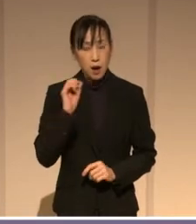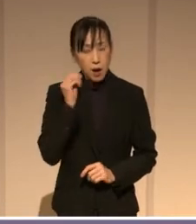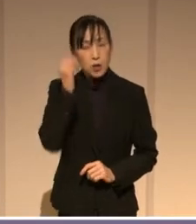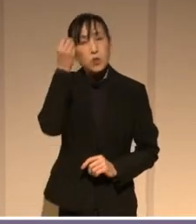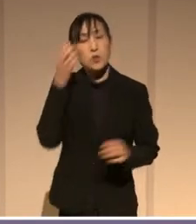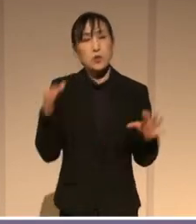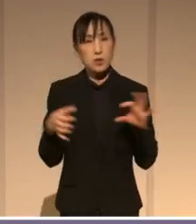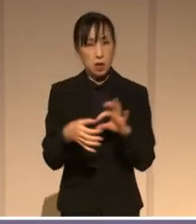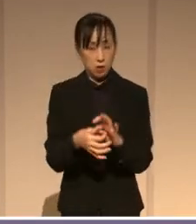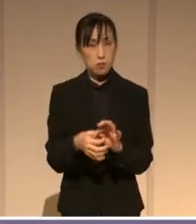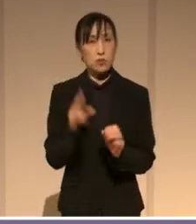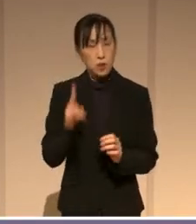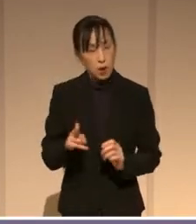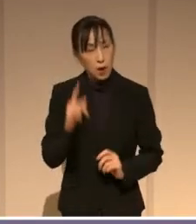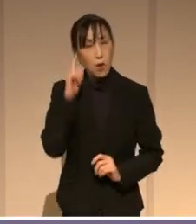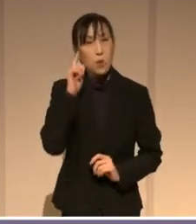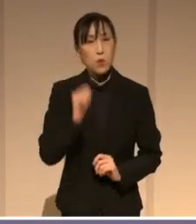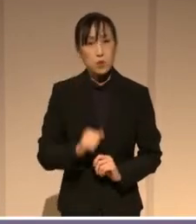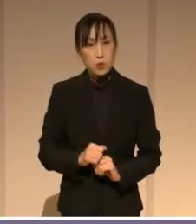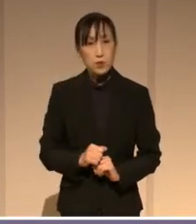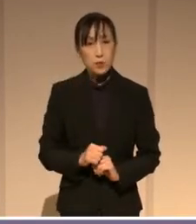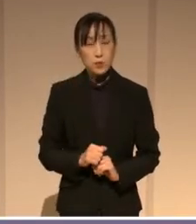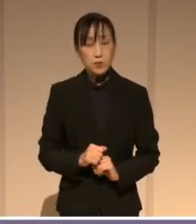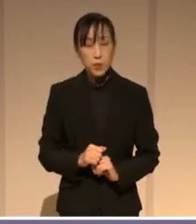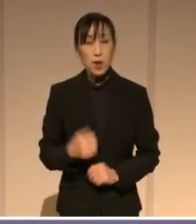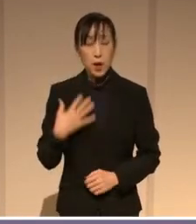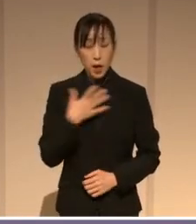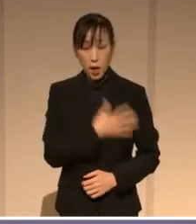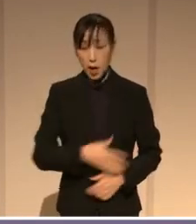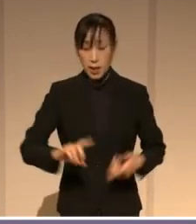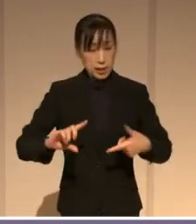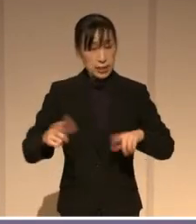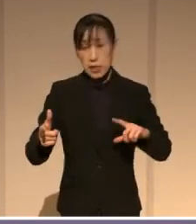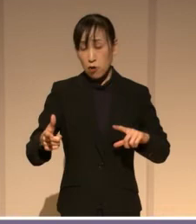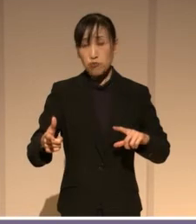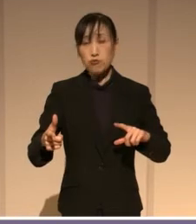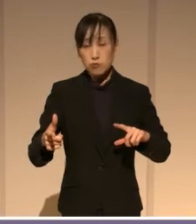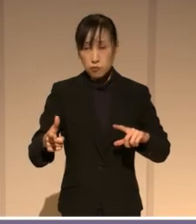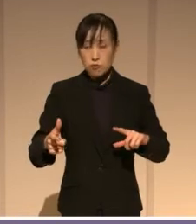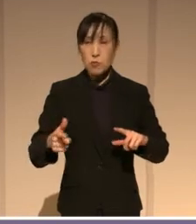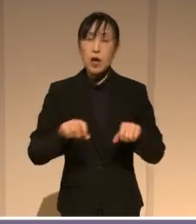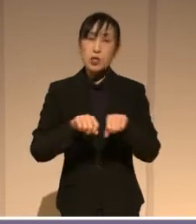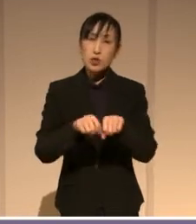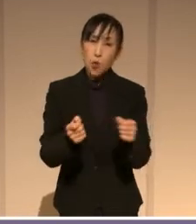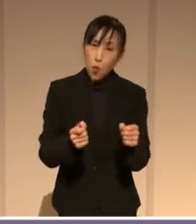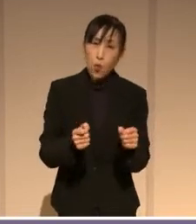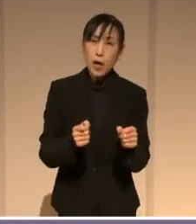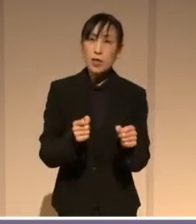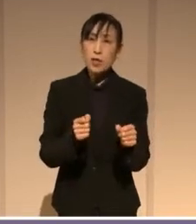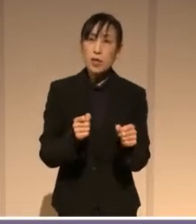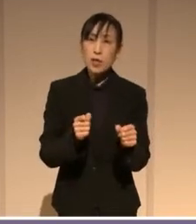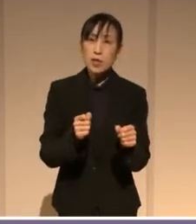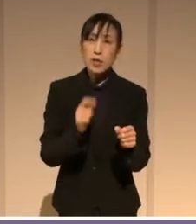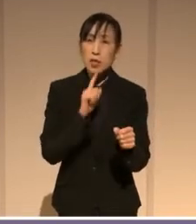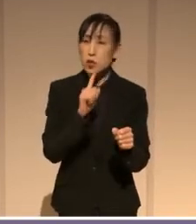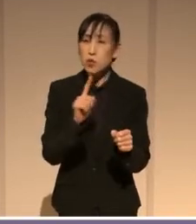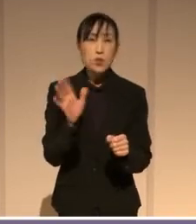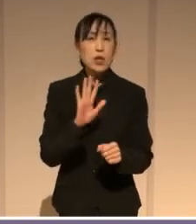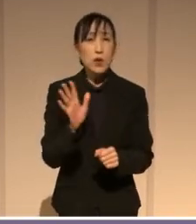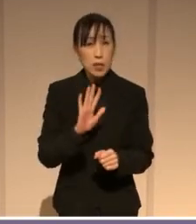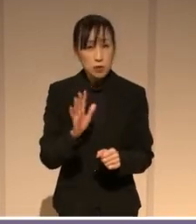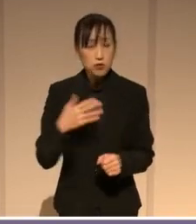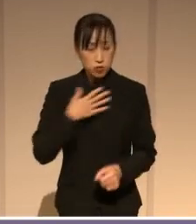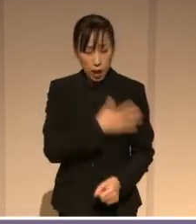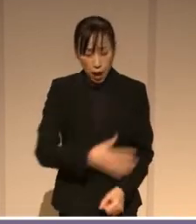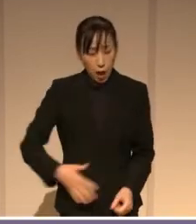でなんか全然違う体だからこそ面白いみたいなまぁ障害動向を置いといて全然違う体